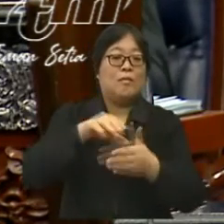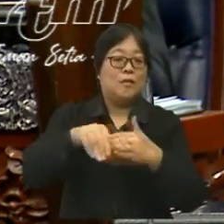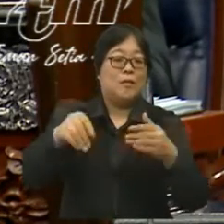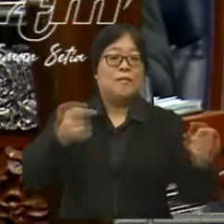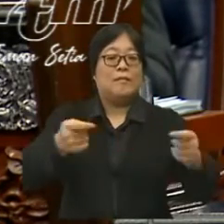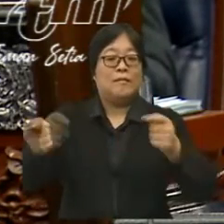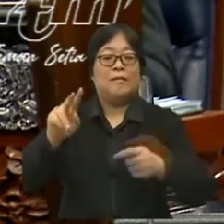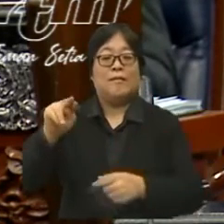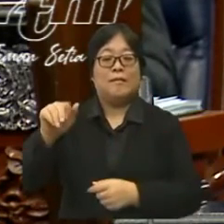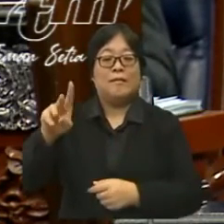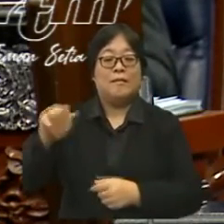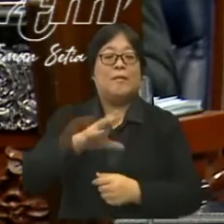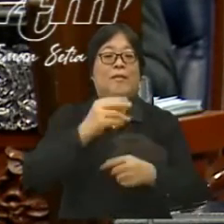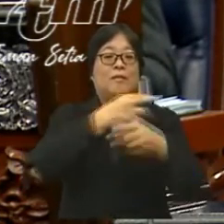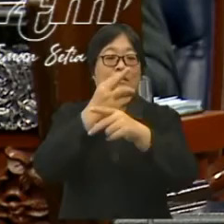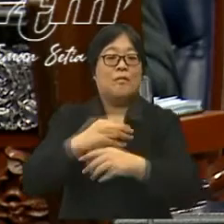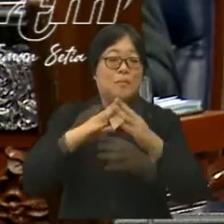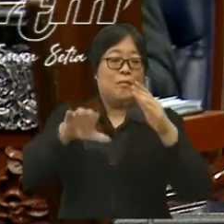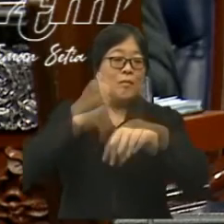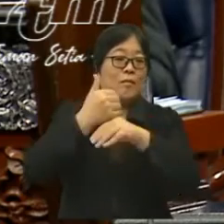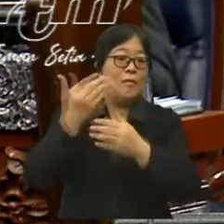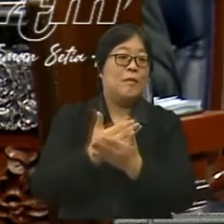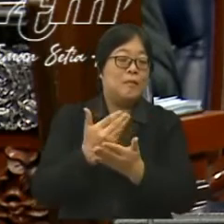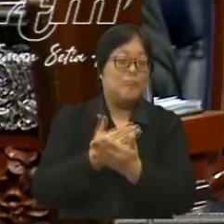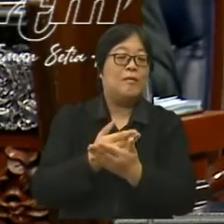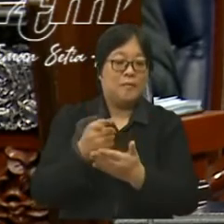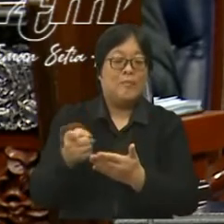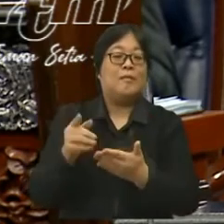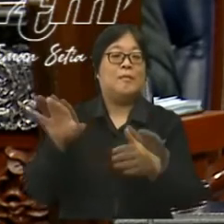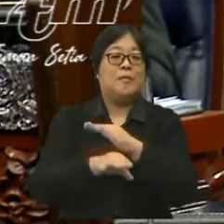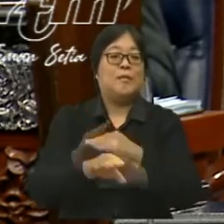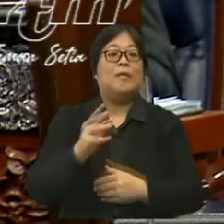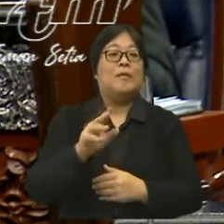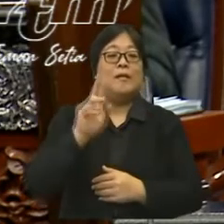RM5,000 yang diselaraskan oleh NADMA, dan baik pulih rumah dan bina baru rumah yang dilaksanakan